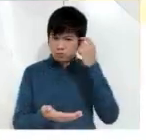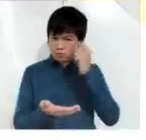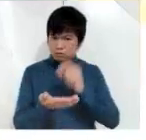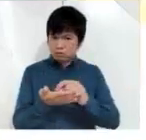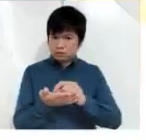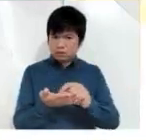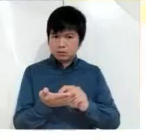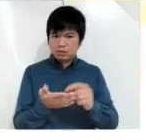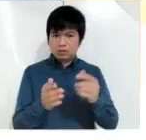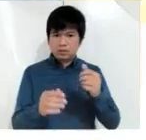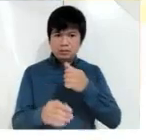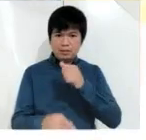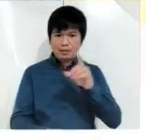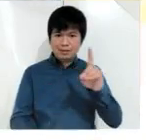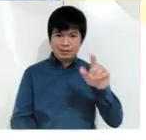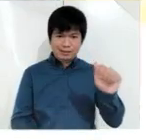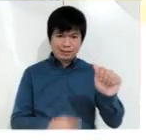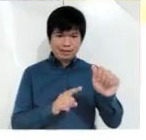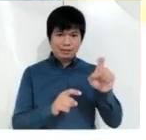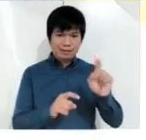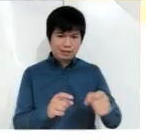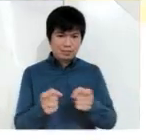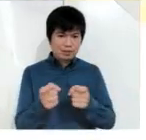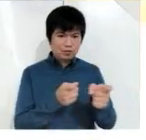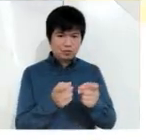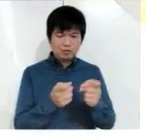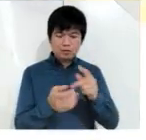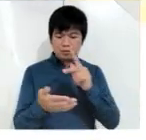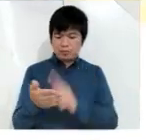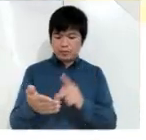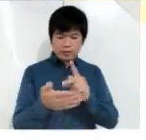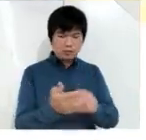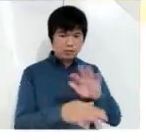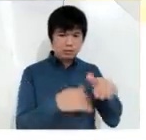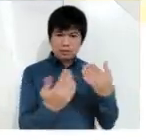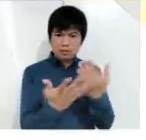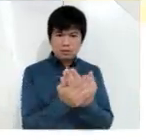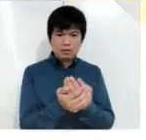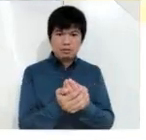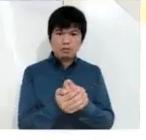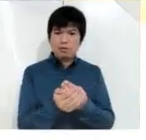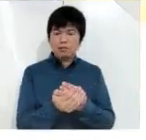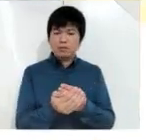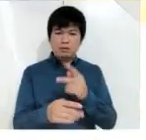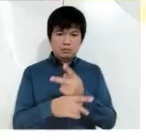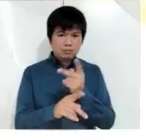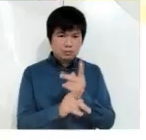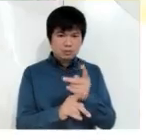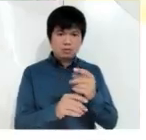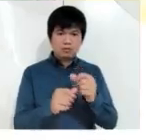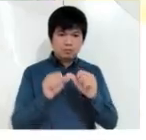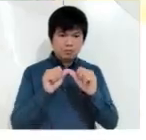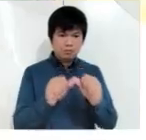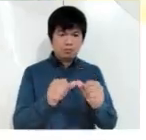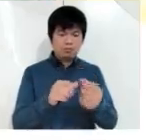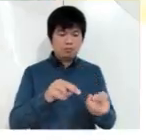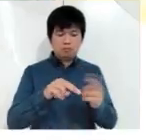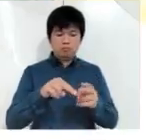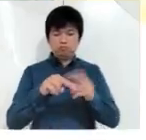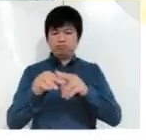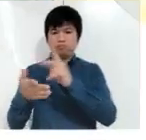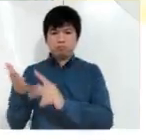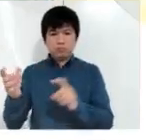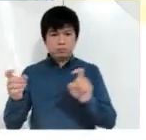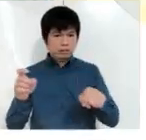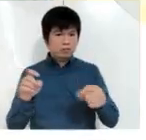Dapat makontrol na raw ang presyo ng lahat ng agricultural commodities na patuloy na tumataas. Dapat tugunan na rin daw